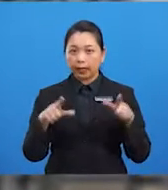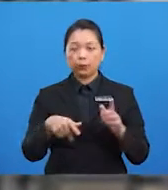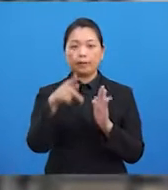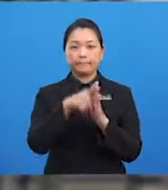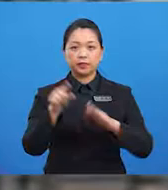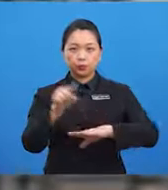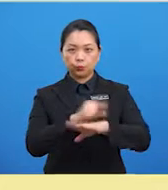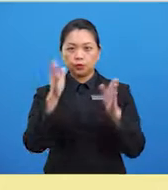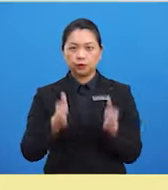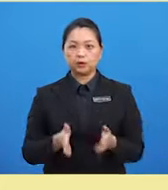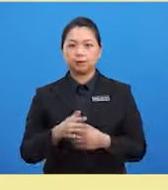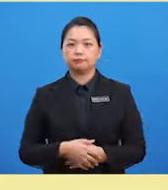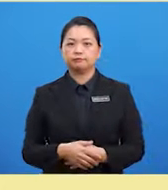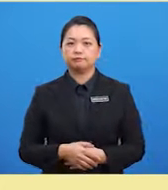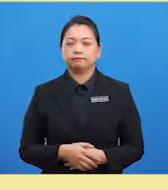pengguna.